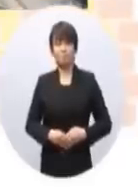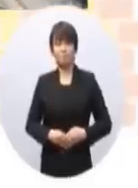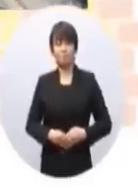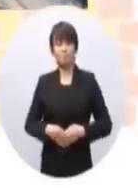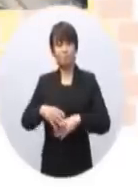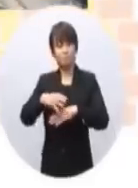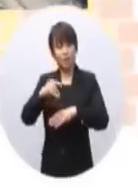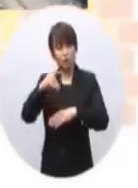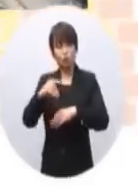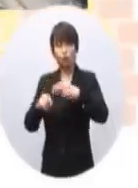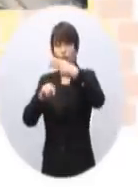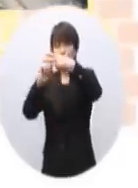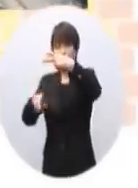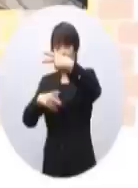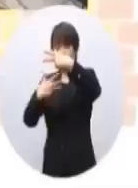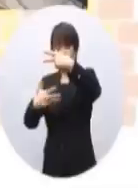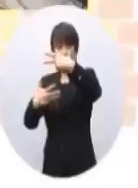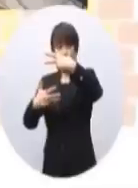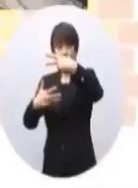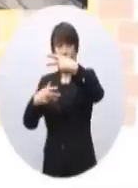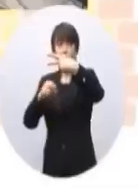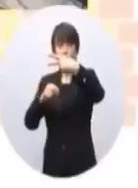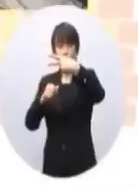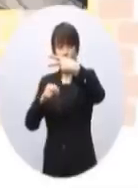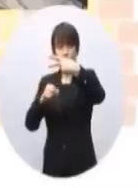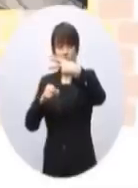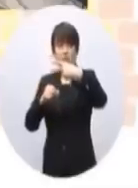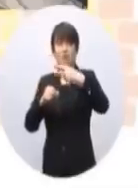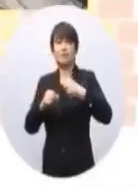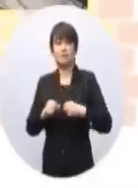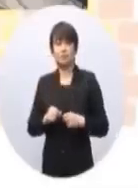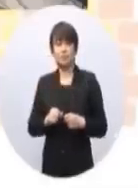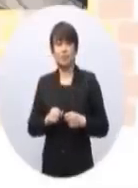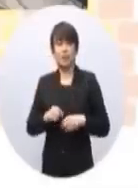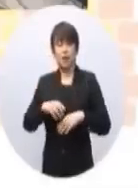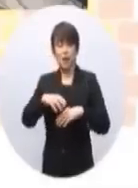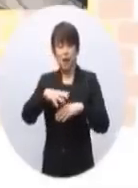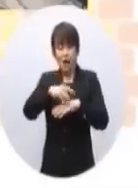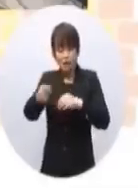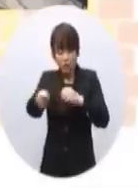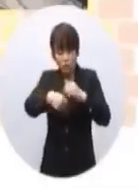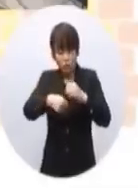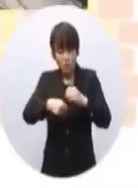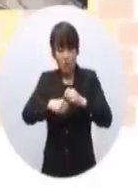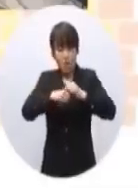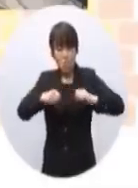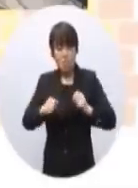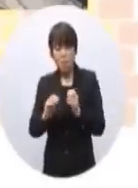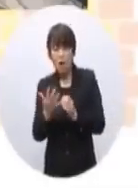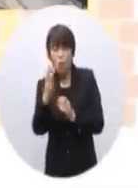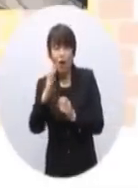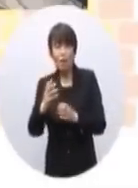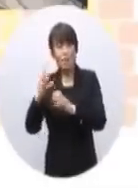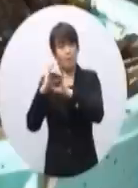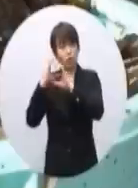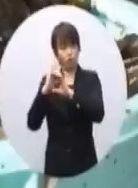まずは2月8日土曜日に開催される初摘み生わかめ祭りから。